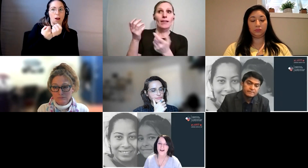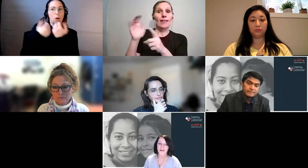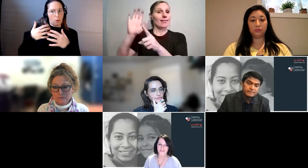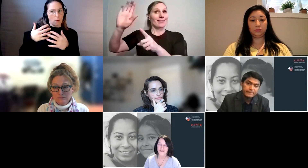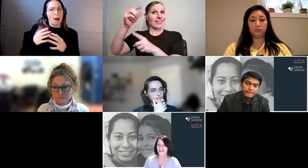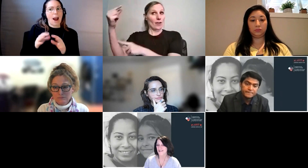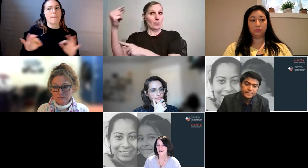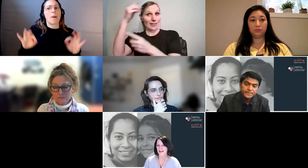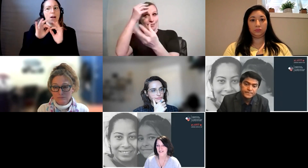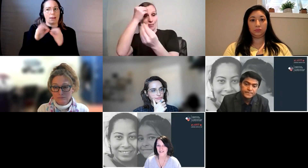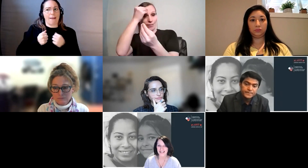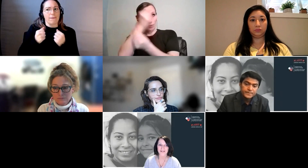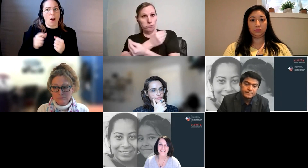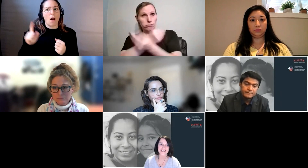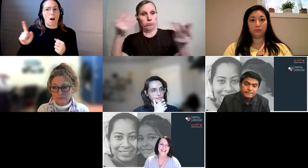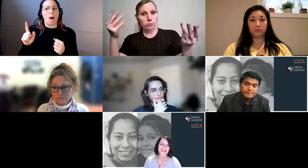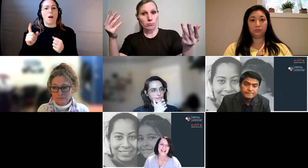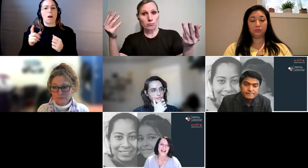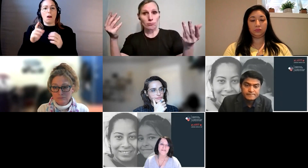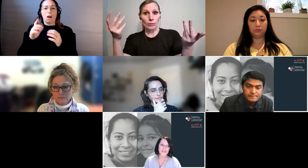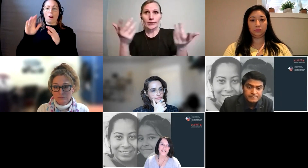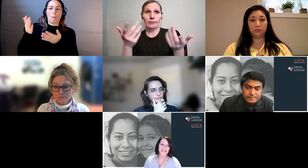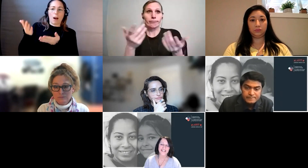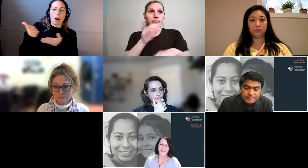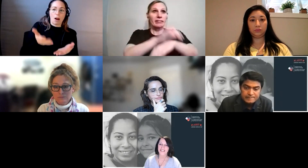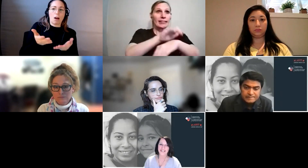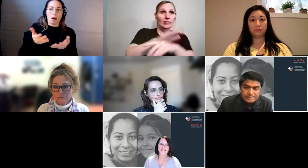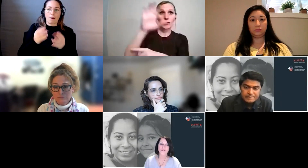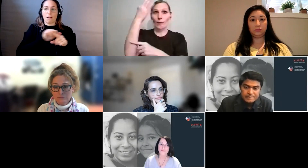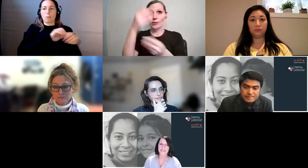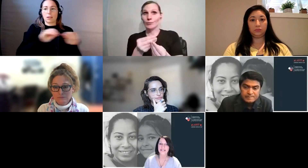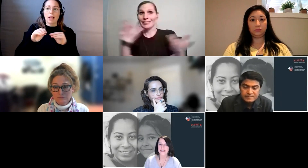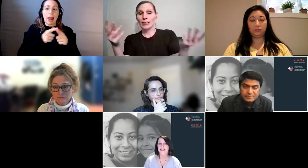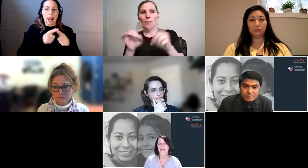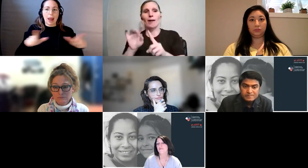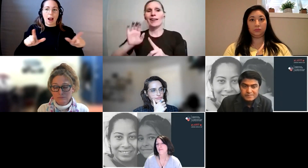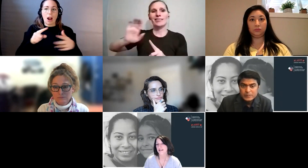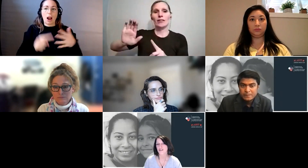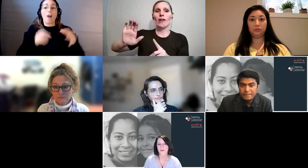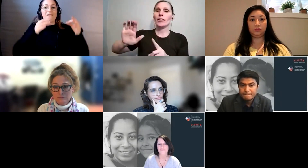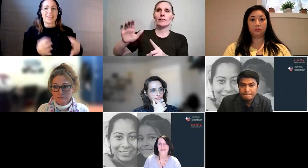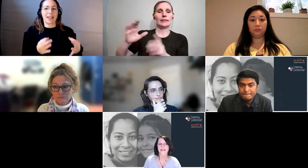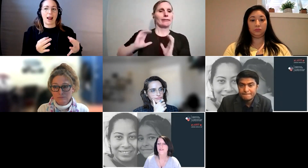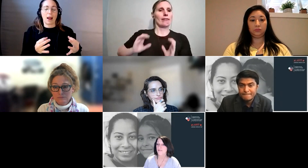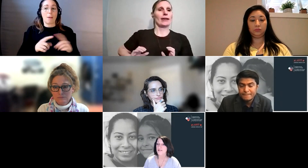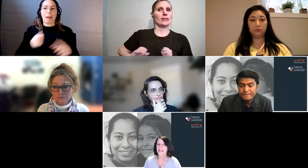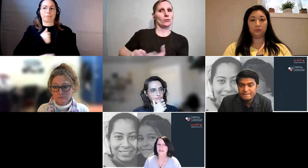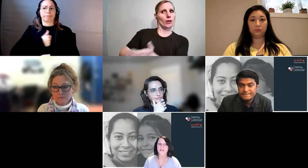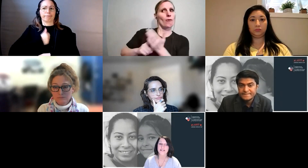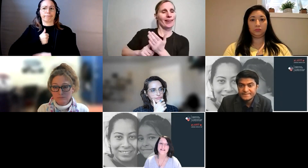cette information a été fournie dans les langues officielles, mais malheureusement, nos clients avaient besoin de